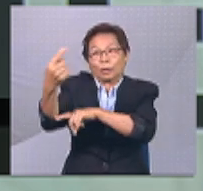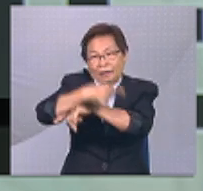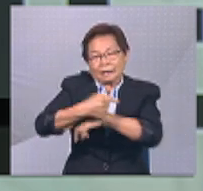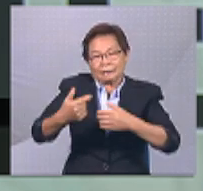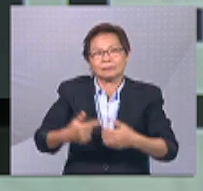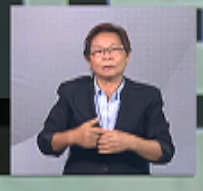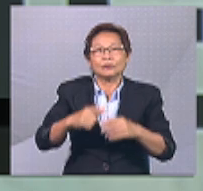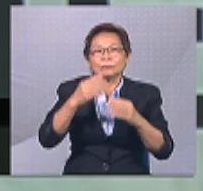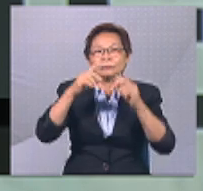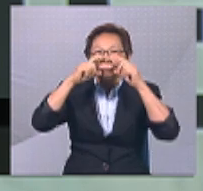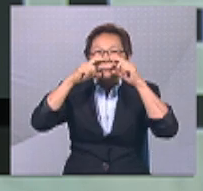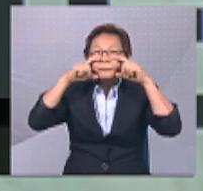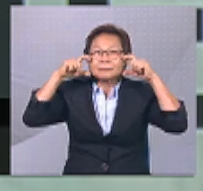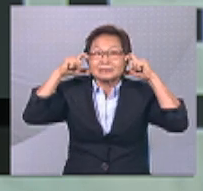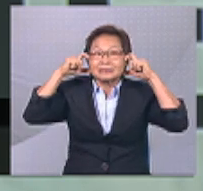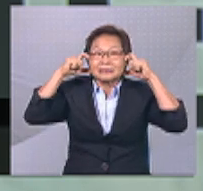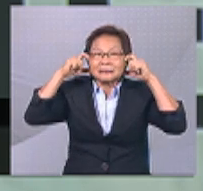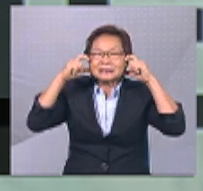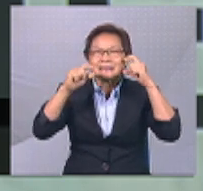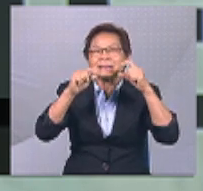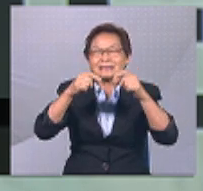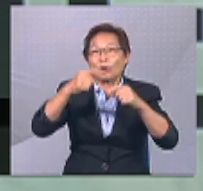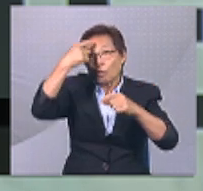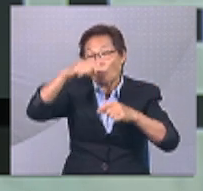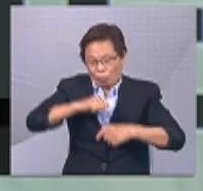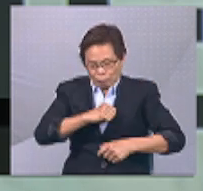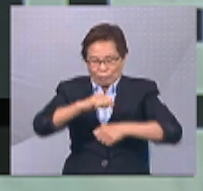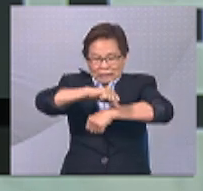Alat penutup hidung dan mulut jenis surgical